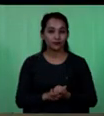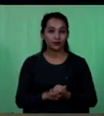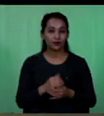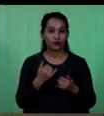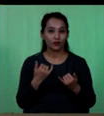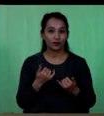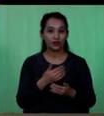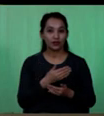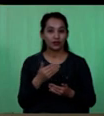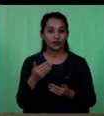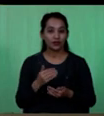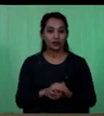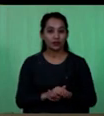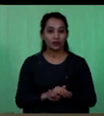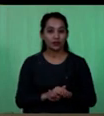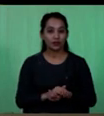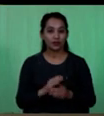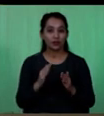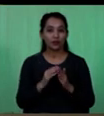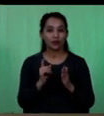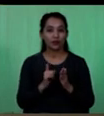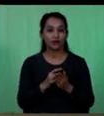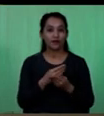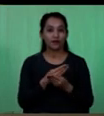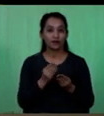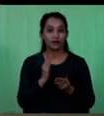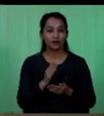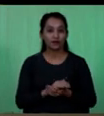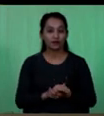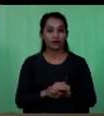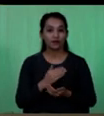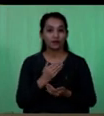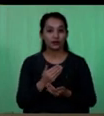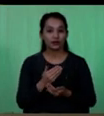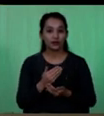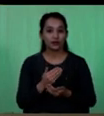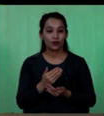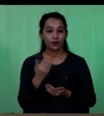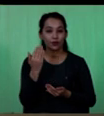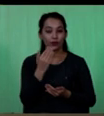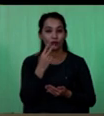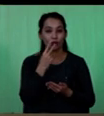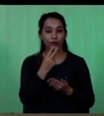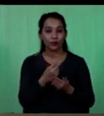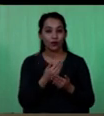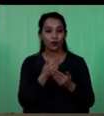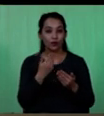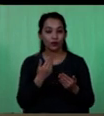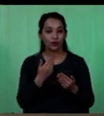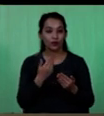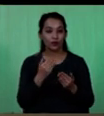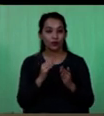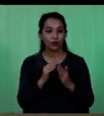Keling, endi sizlarga mustaqil topshiriq bersam. Siz ushbu film namoyishidan avval